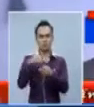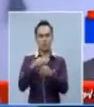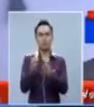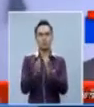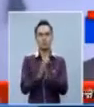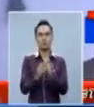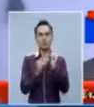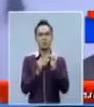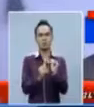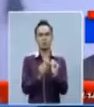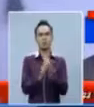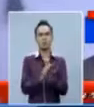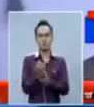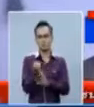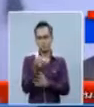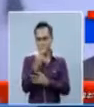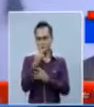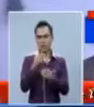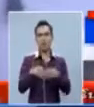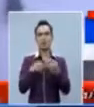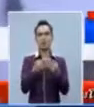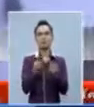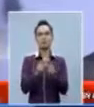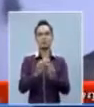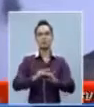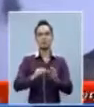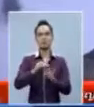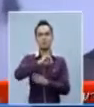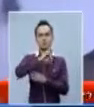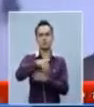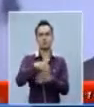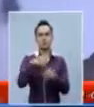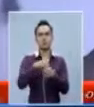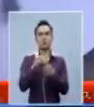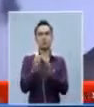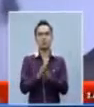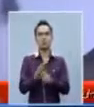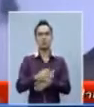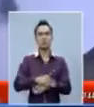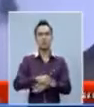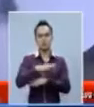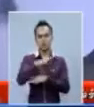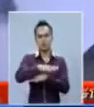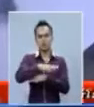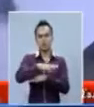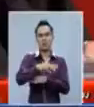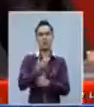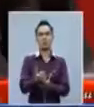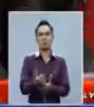ภายในระยะเวลาที่ผมกำหนดถึงวันจันทร์นะครับเวลา